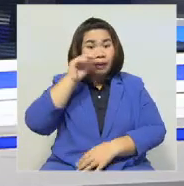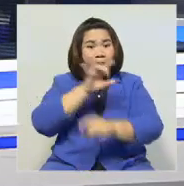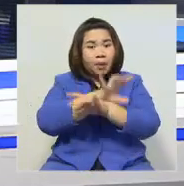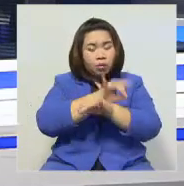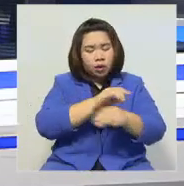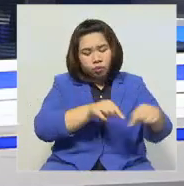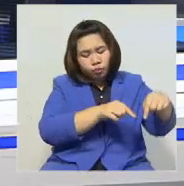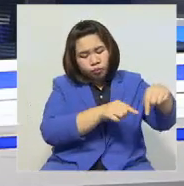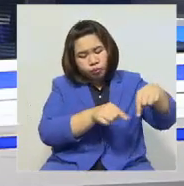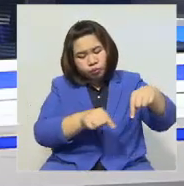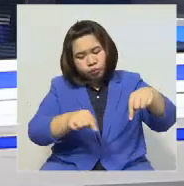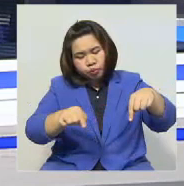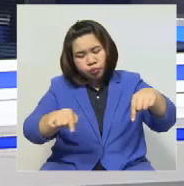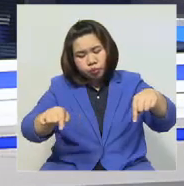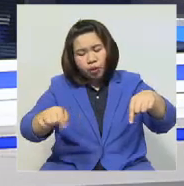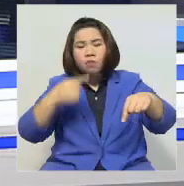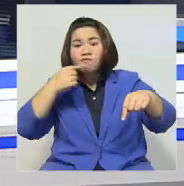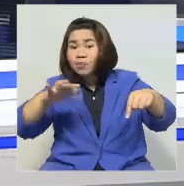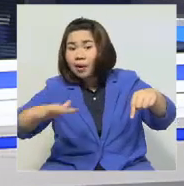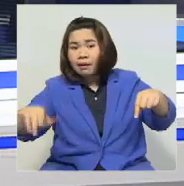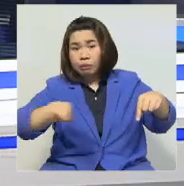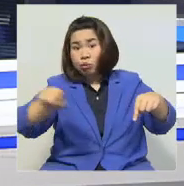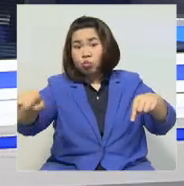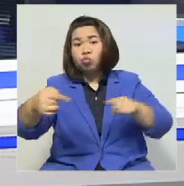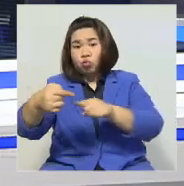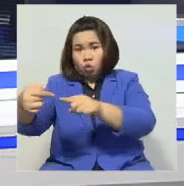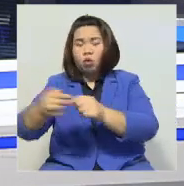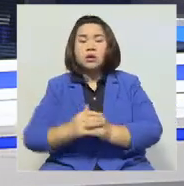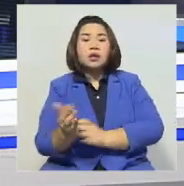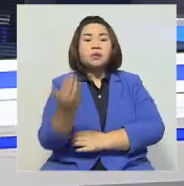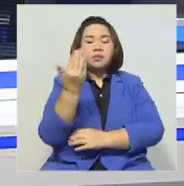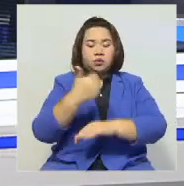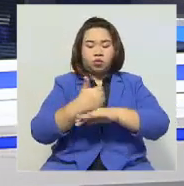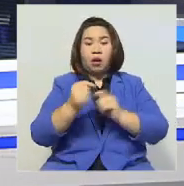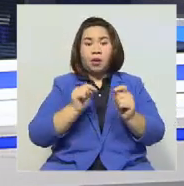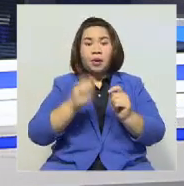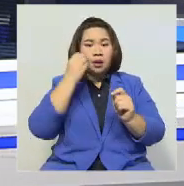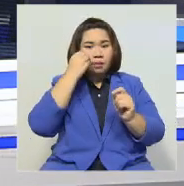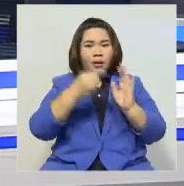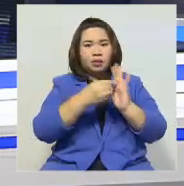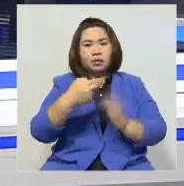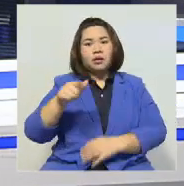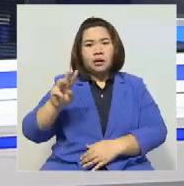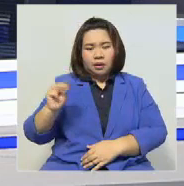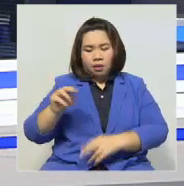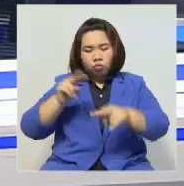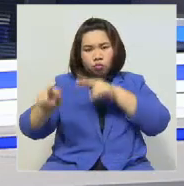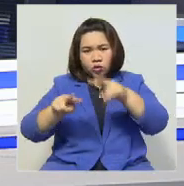ชรบุรีก่อนที่จะระบายน้ำลงสู่ทะเลนะคะเมื่อเช้าเนี่ยทางนายอำเภอบ้านแหลมลงพื้นที่ไปตรวจสอบด้วย